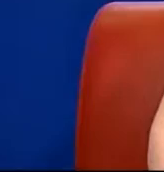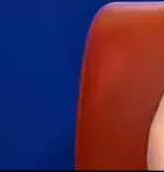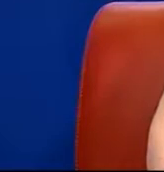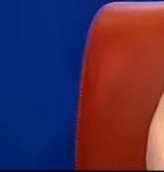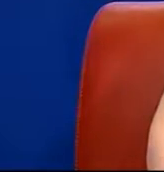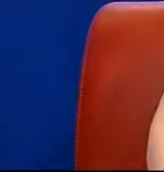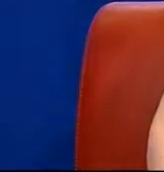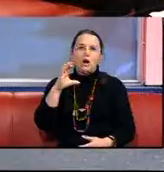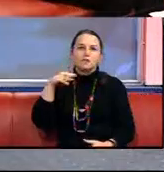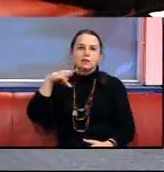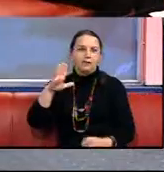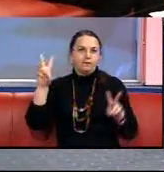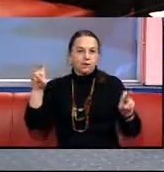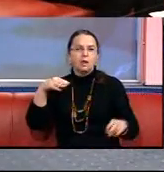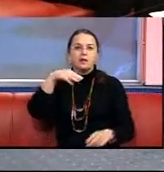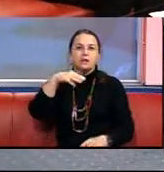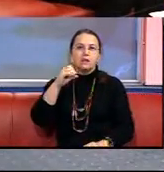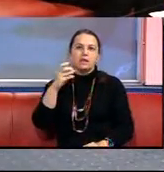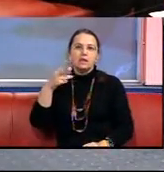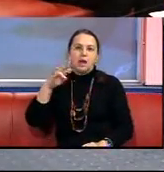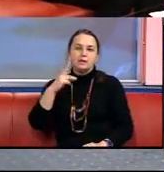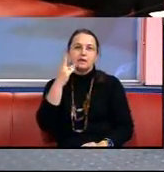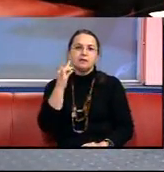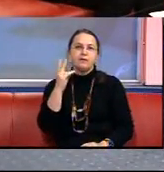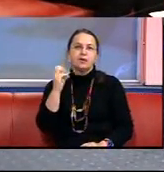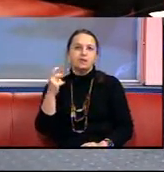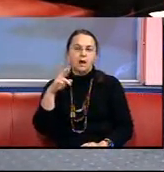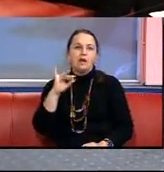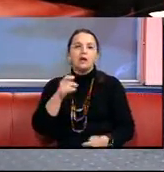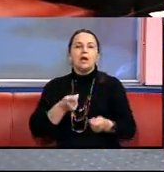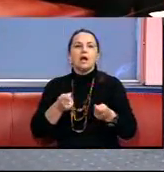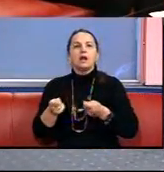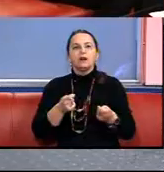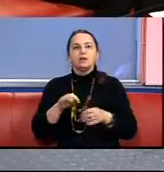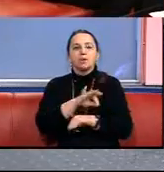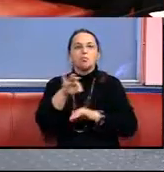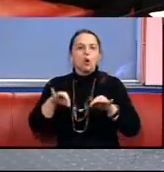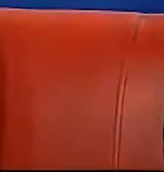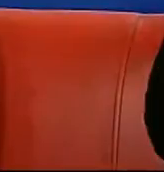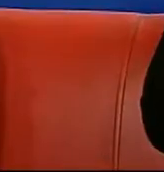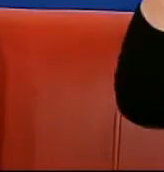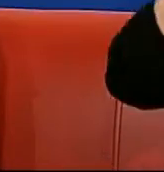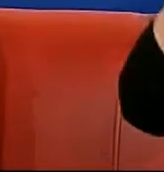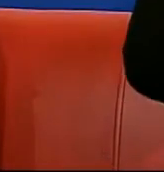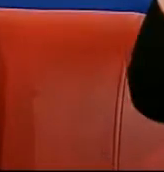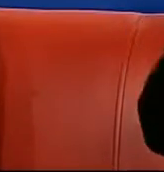Тіві Тетяна Цвілая і керівник проєкту «Почуй мене», що розпочатий